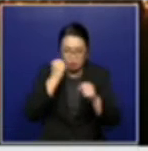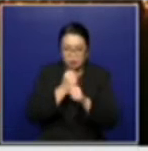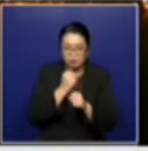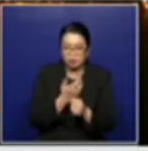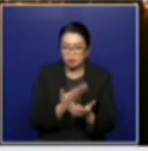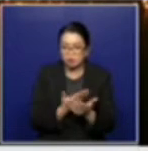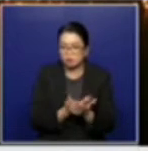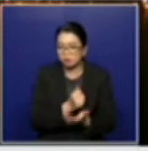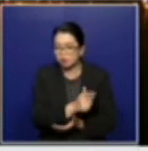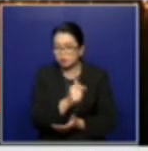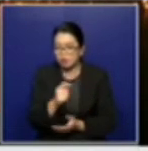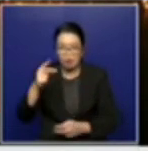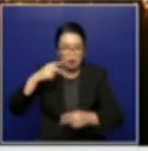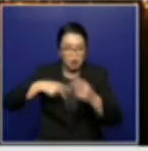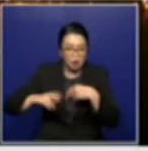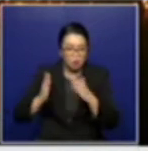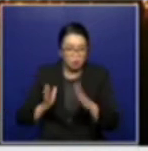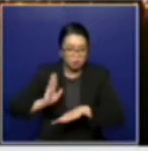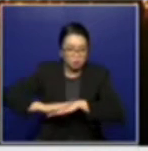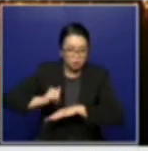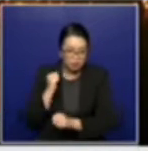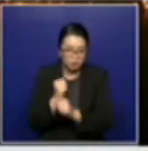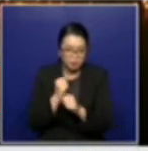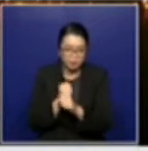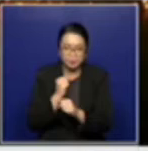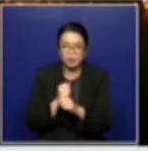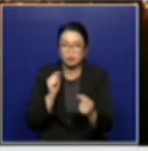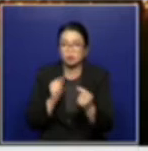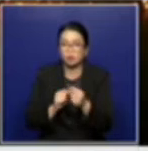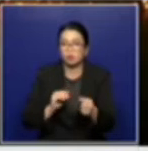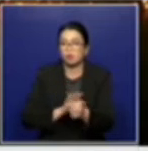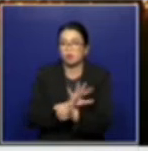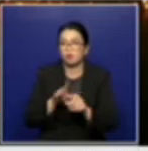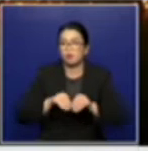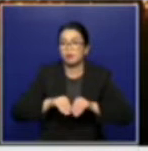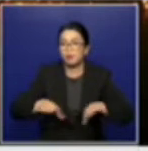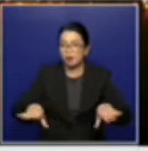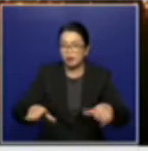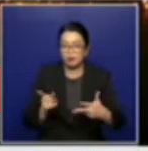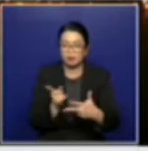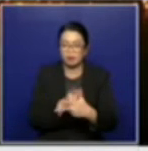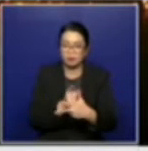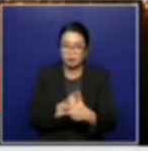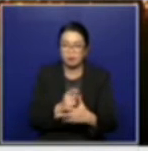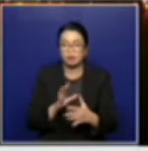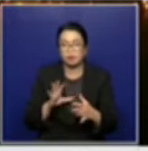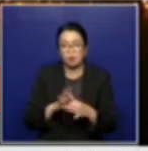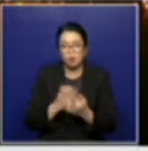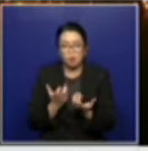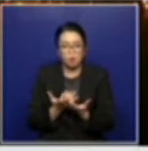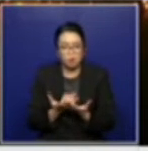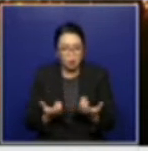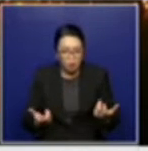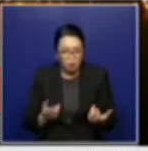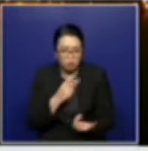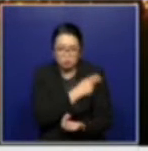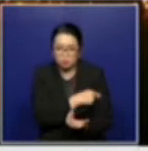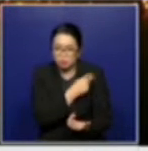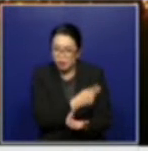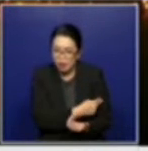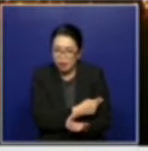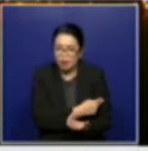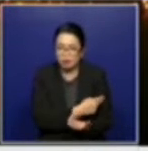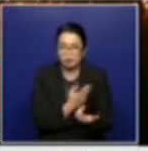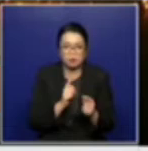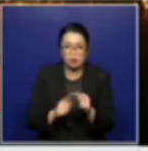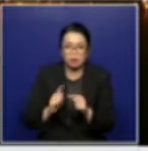ายในการจัดหาผู้ชำนาญการทั้งในประเทศและต่างประเทศตลอดจนการจัดหาอุปกรณ์เครื่องมือแพทย์ในจำนวน